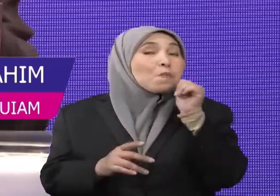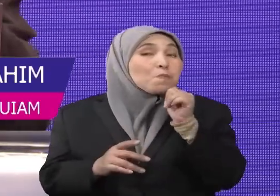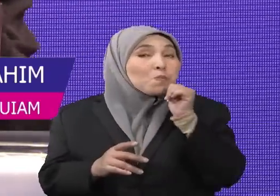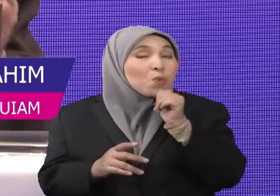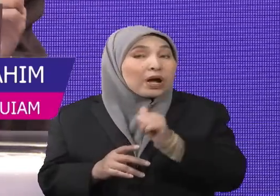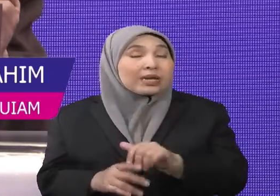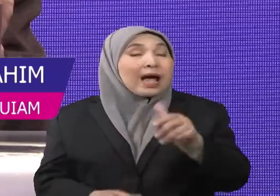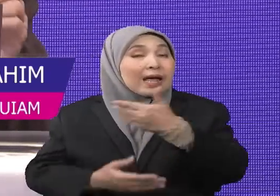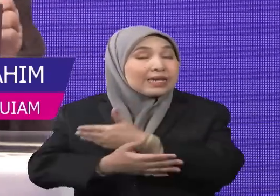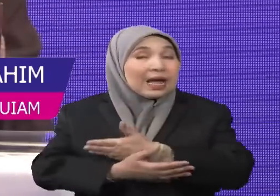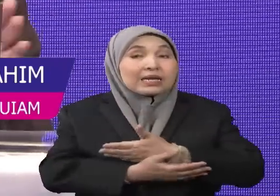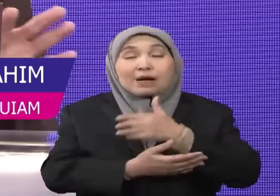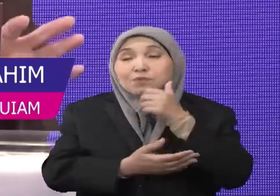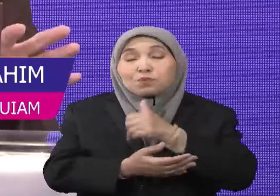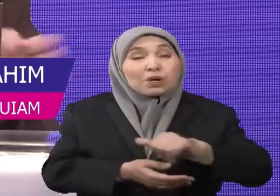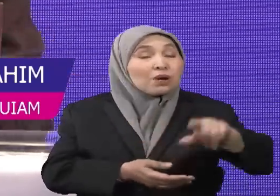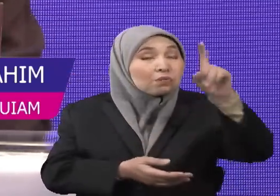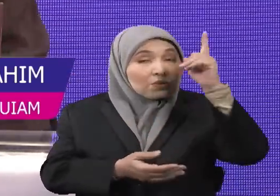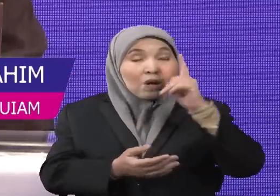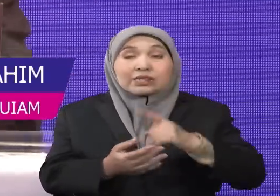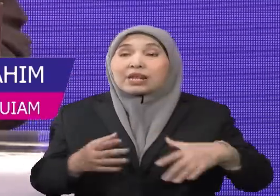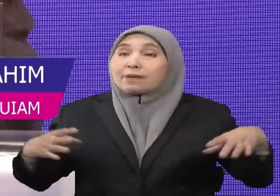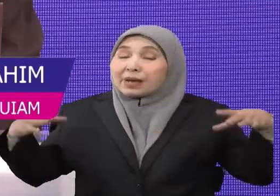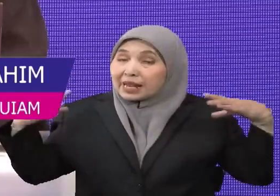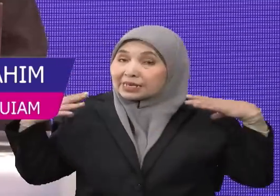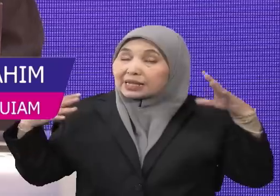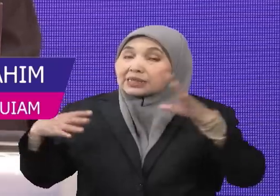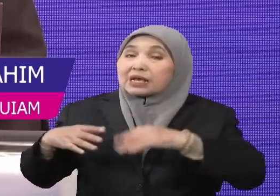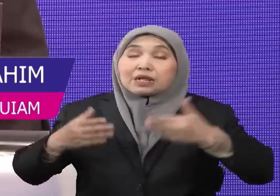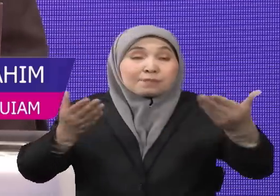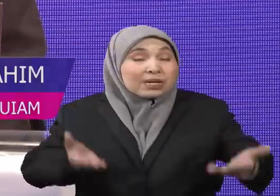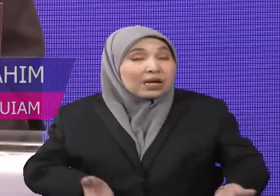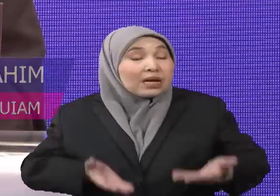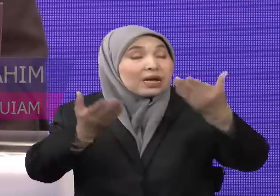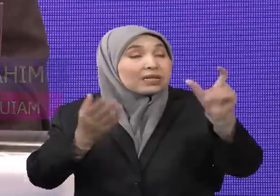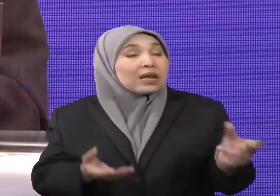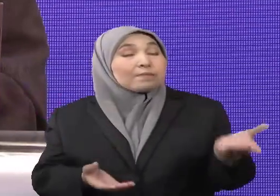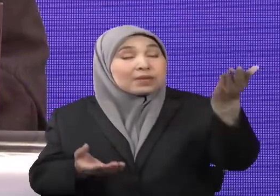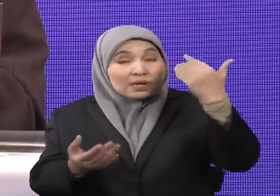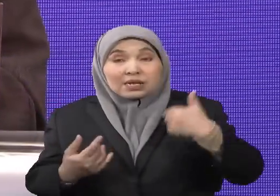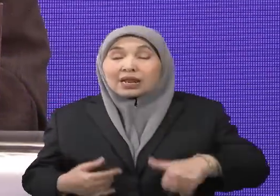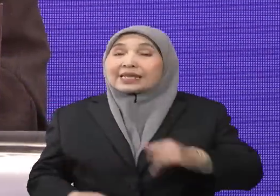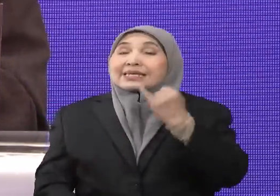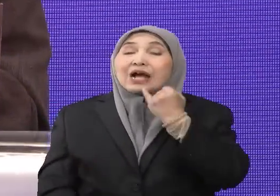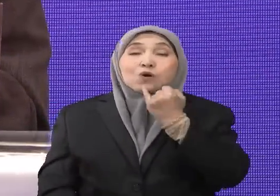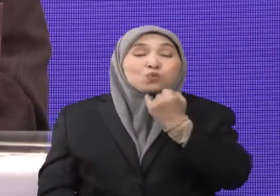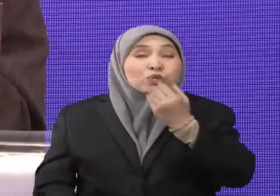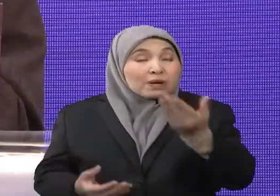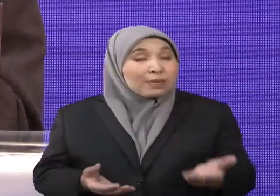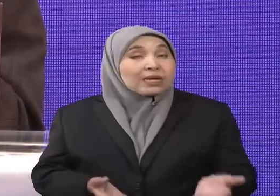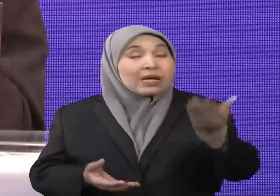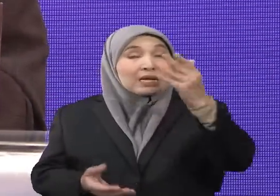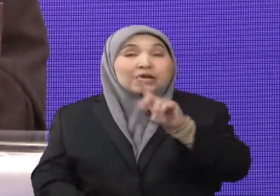anak-anak perempuan Allah ini adalah para malaikat ataupun yang mengangkat nabi sebagai Tuhan macam Yahudi mengangkat